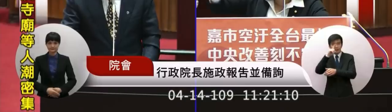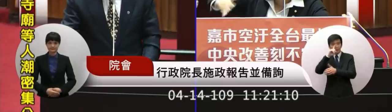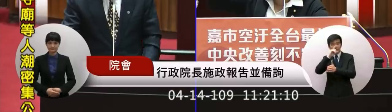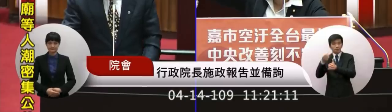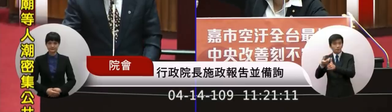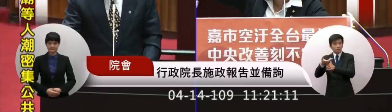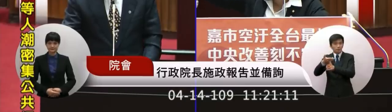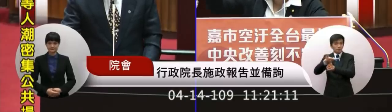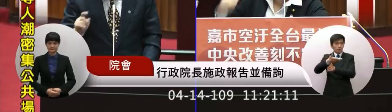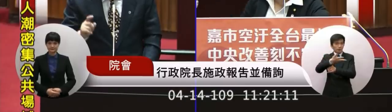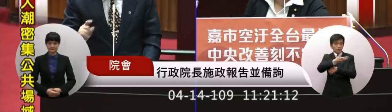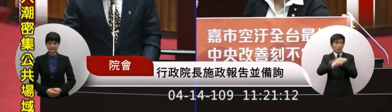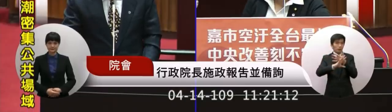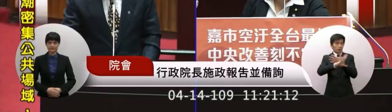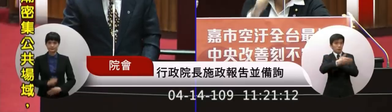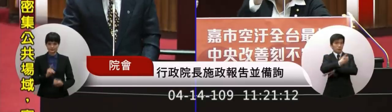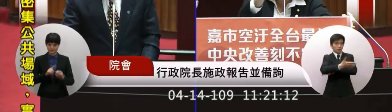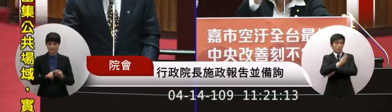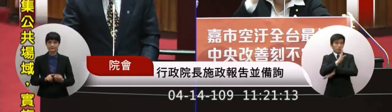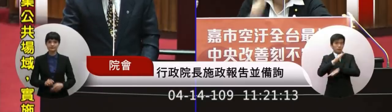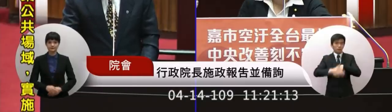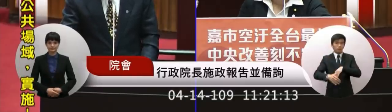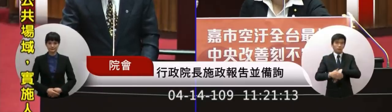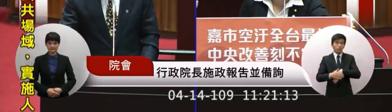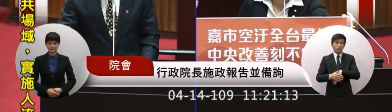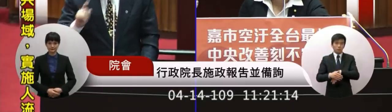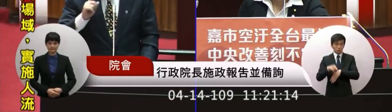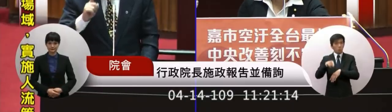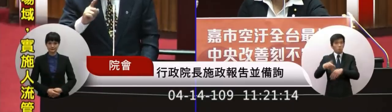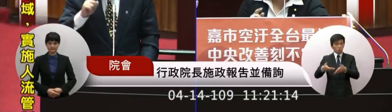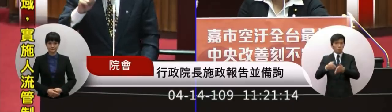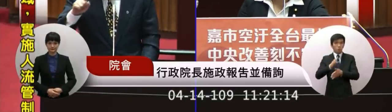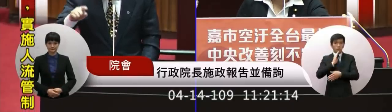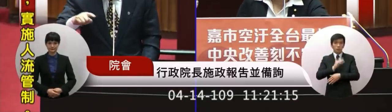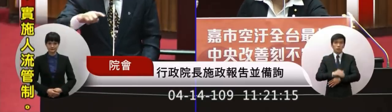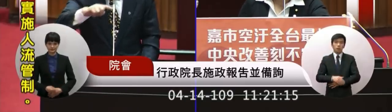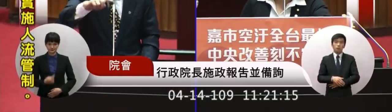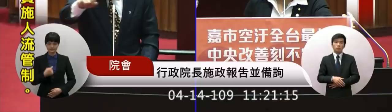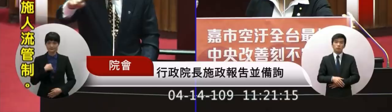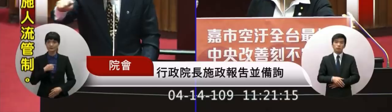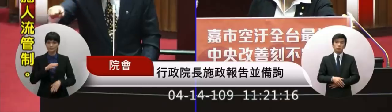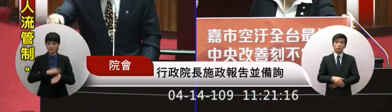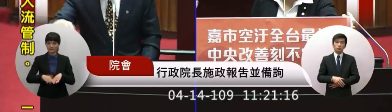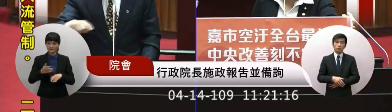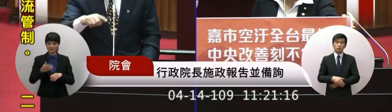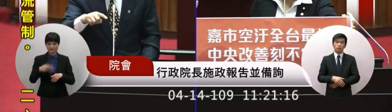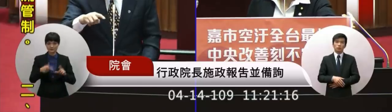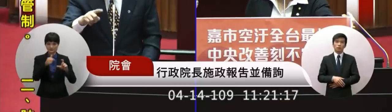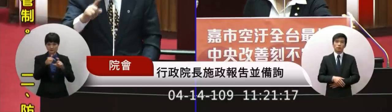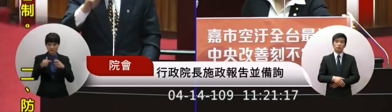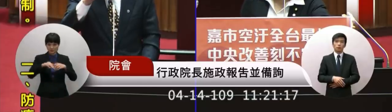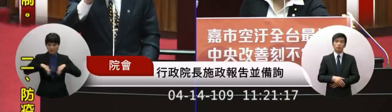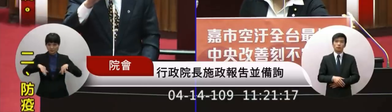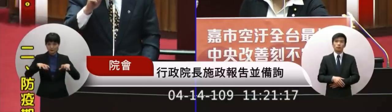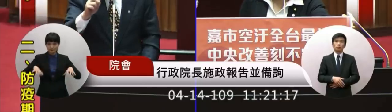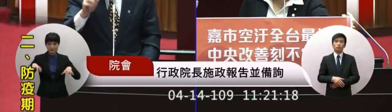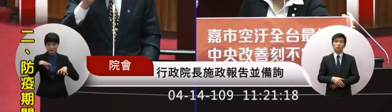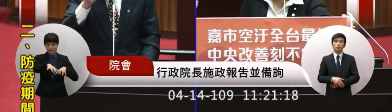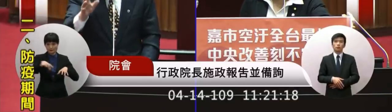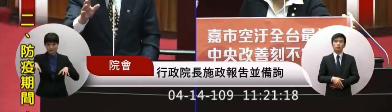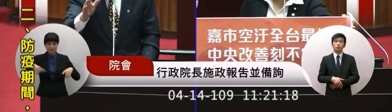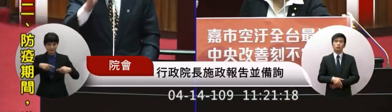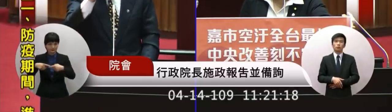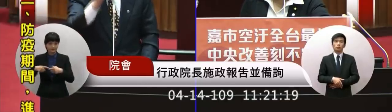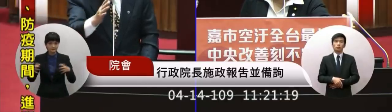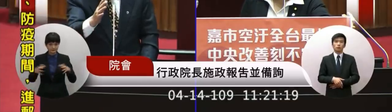漂過到百貫市所以這是最重要的所以我們這裡也用區域大家共同來做譬如說